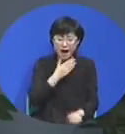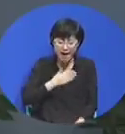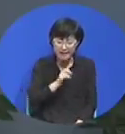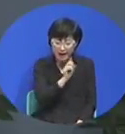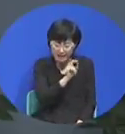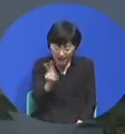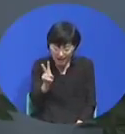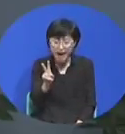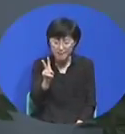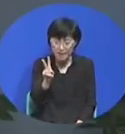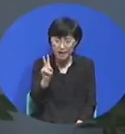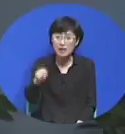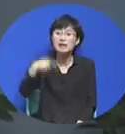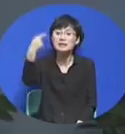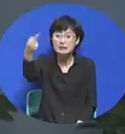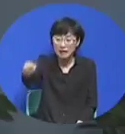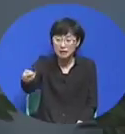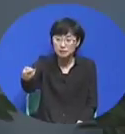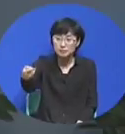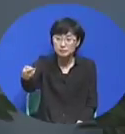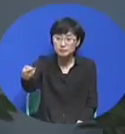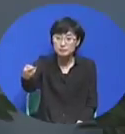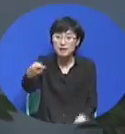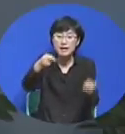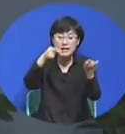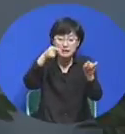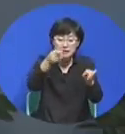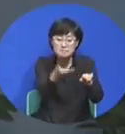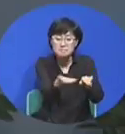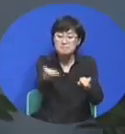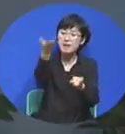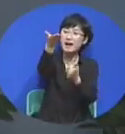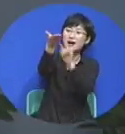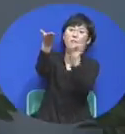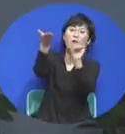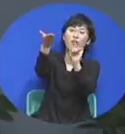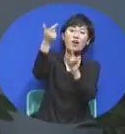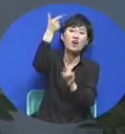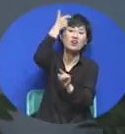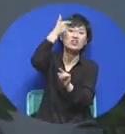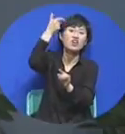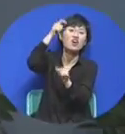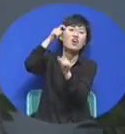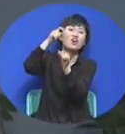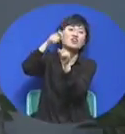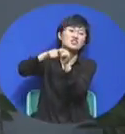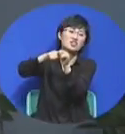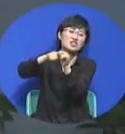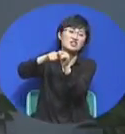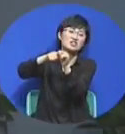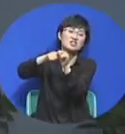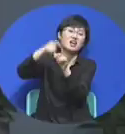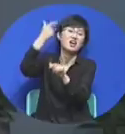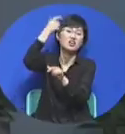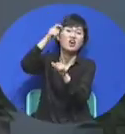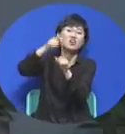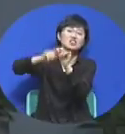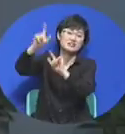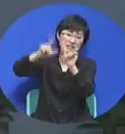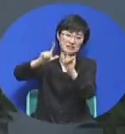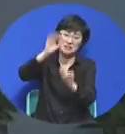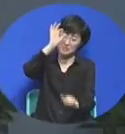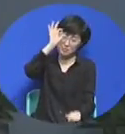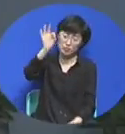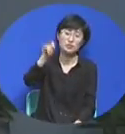막으려면 진실을 넘어선 영적 사실을 알아야 된다. Because if you want to really stand as a leader who can block disasters, you must see beyond the truth